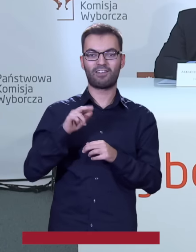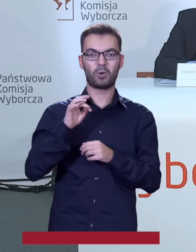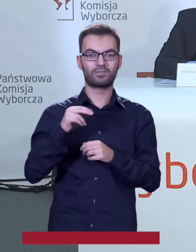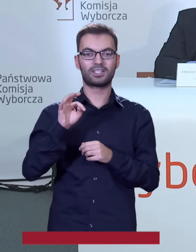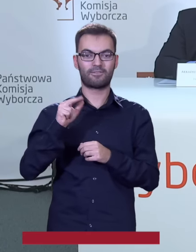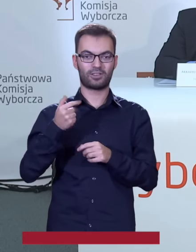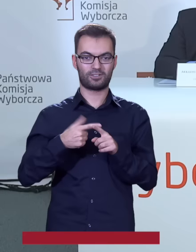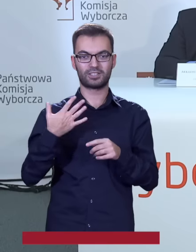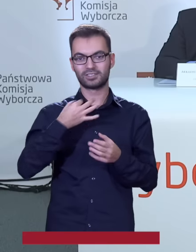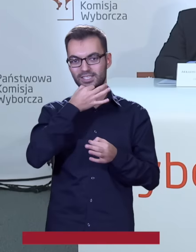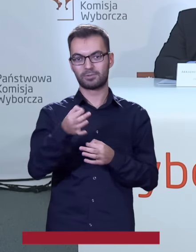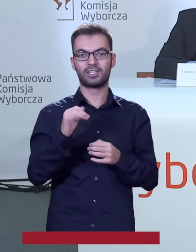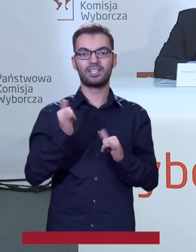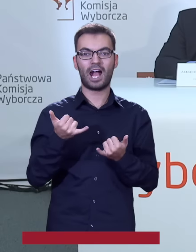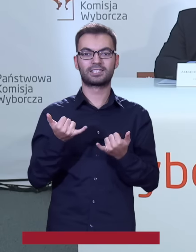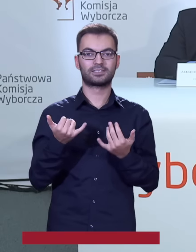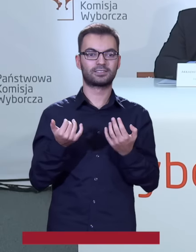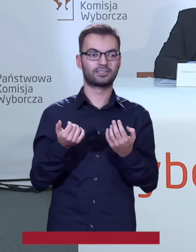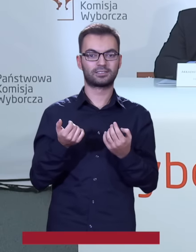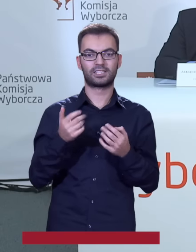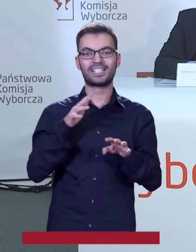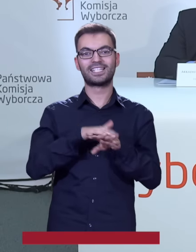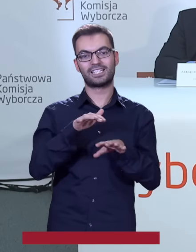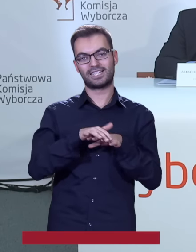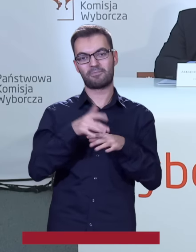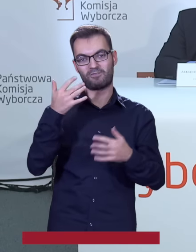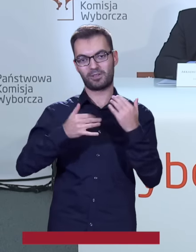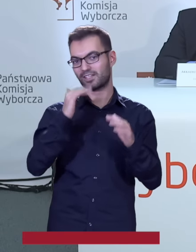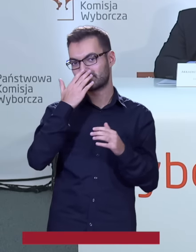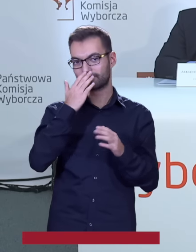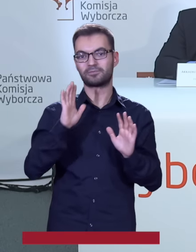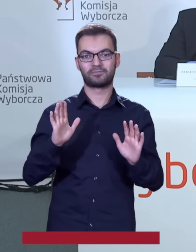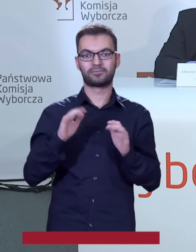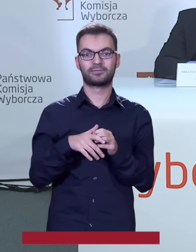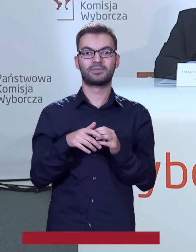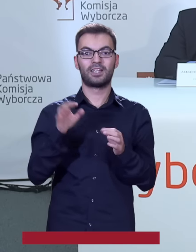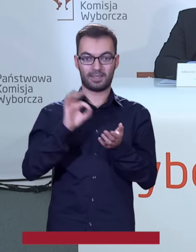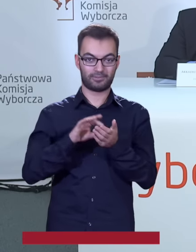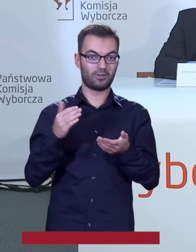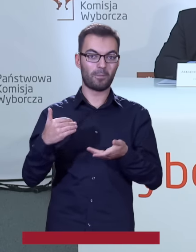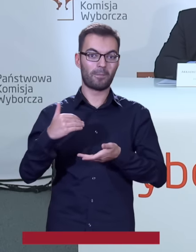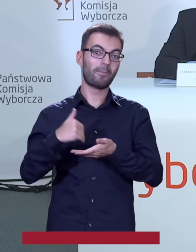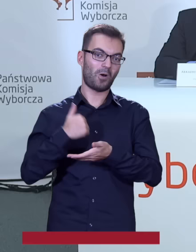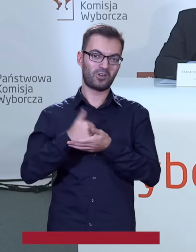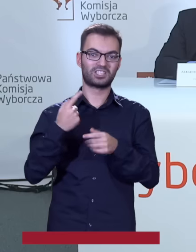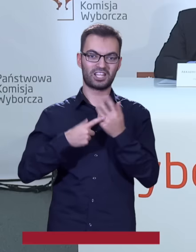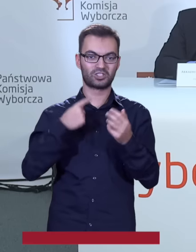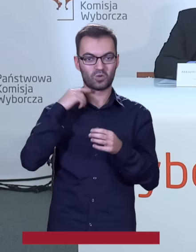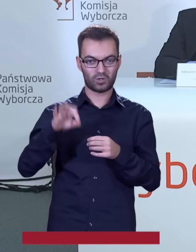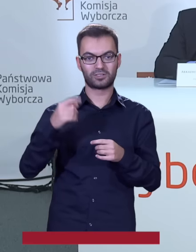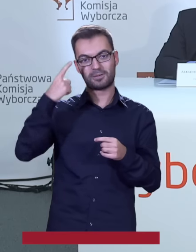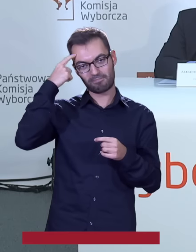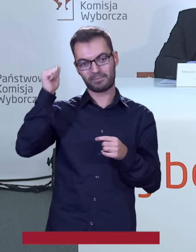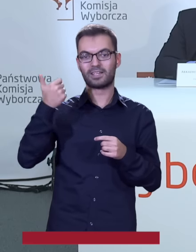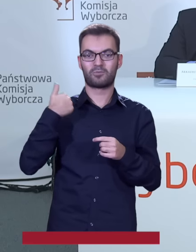A ja chciałbym zapytać o to, jak ma się system informatyczny, który, jak rozumiem, będzie bardzo pomocny w liczeniu głosów. Pamiętamy, co działo